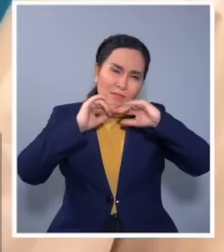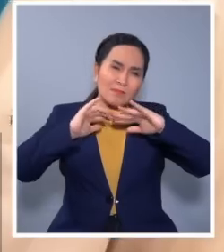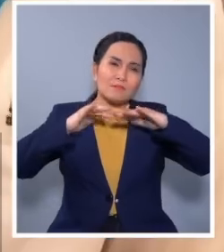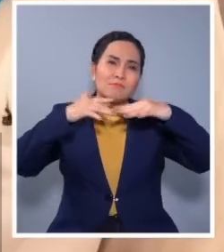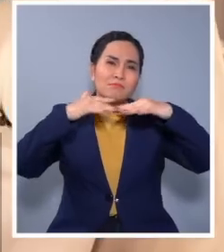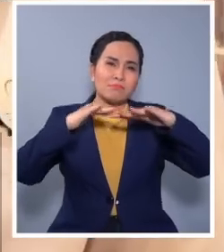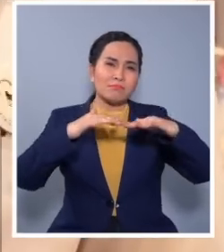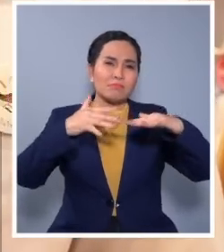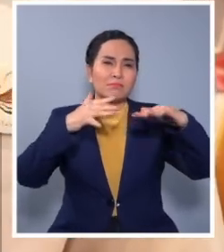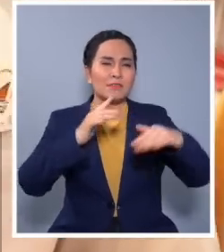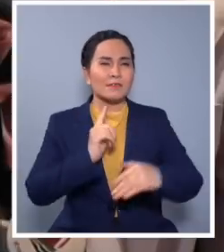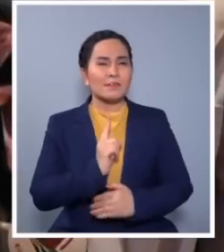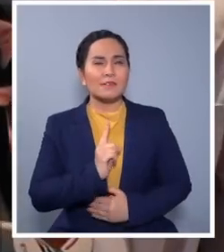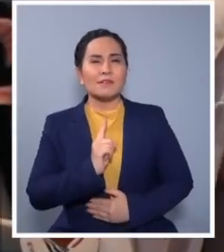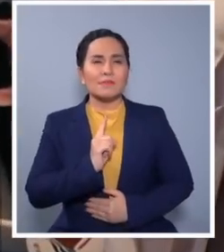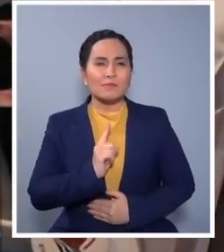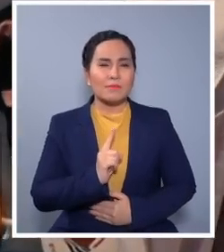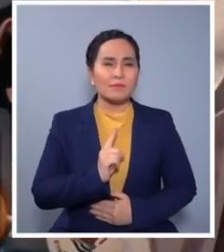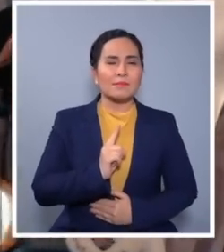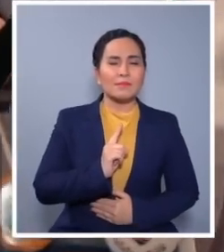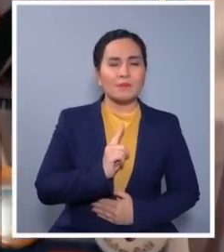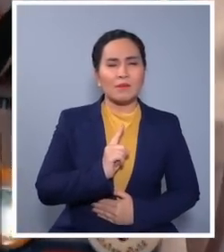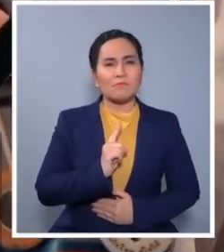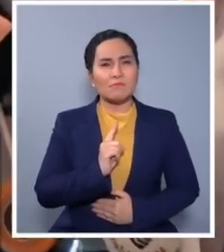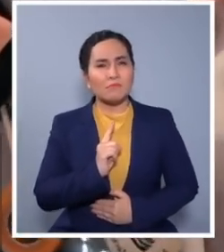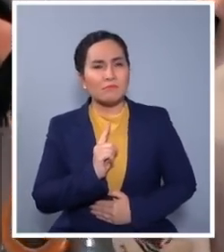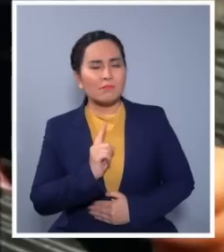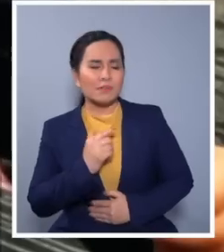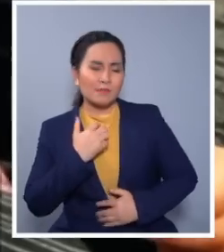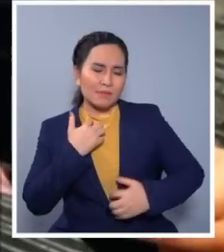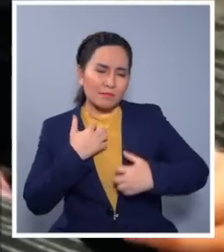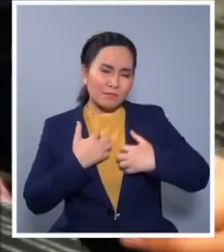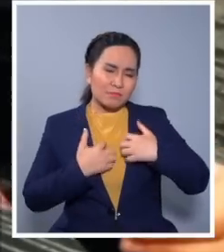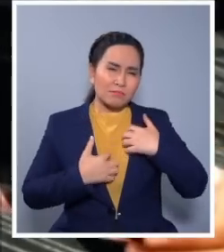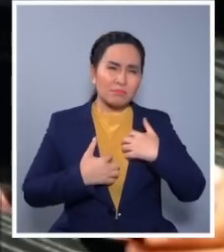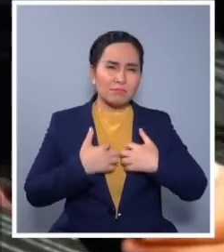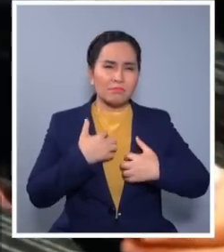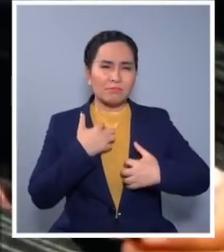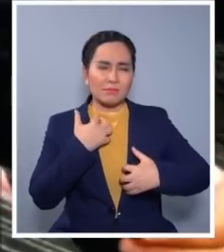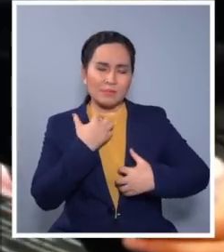ลางทะเลมีแต่ความทุกข์กรม